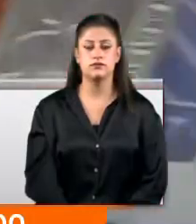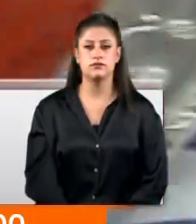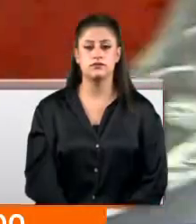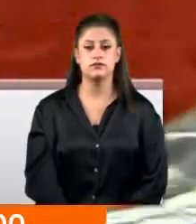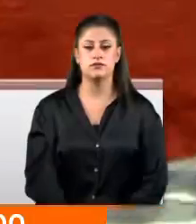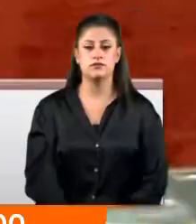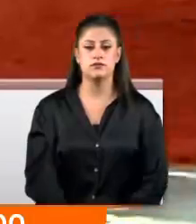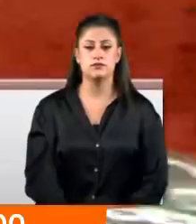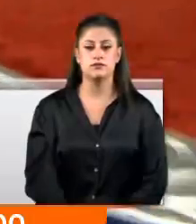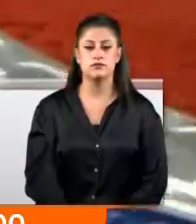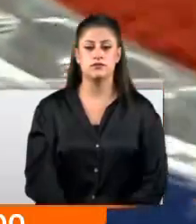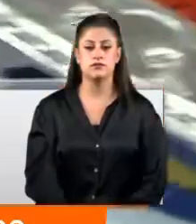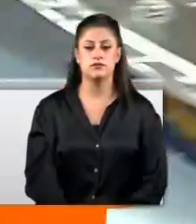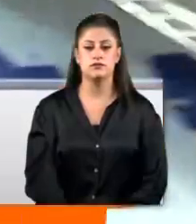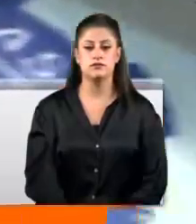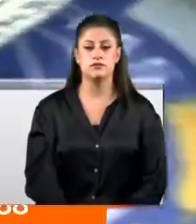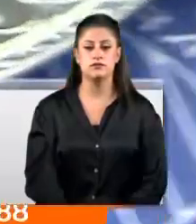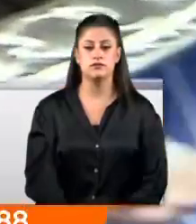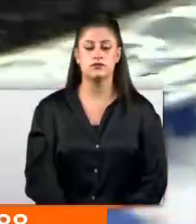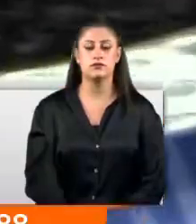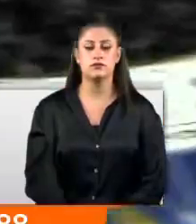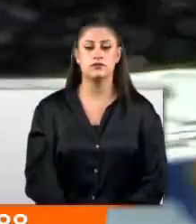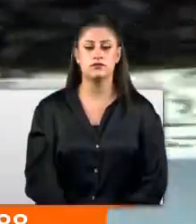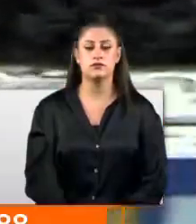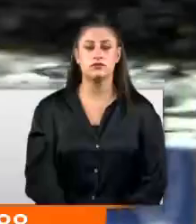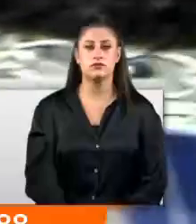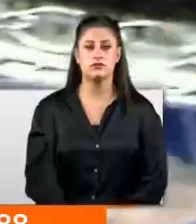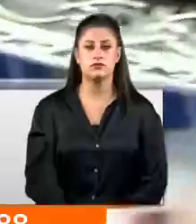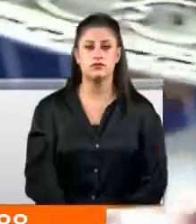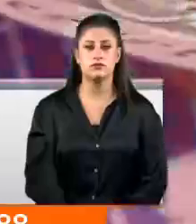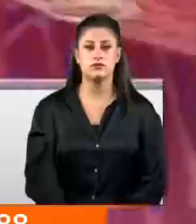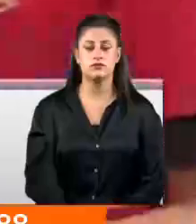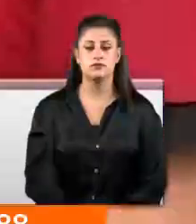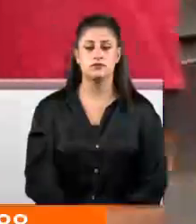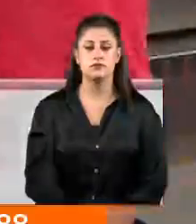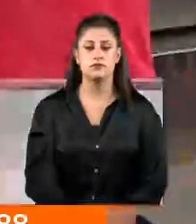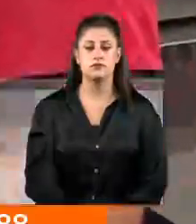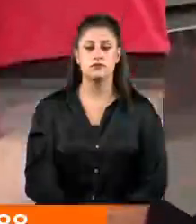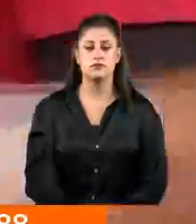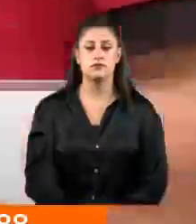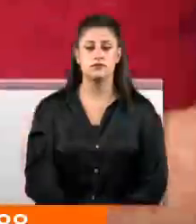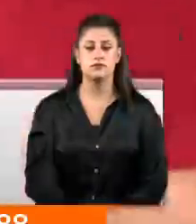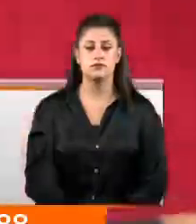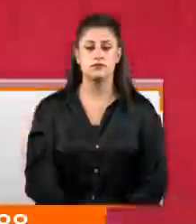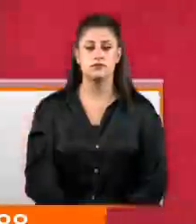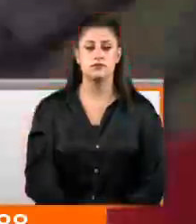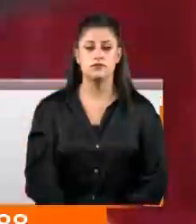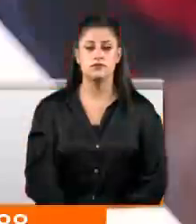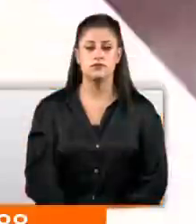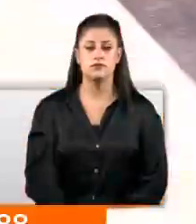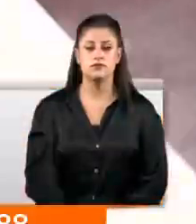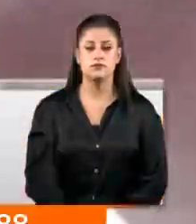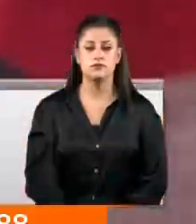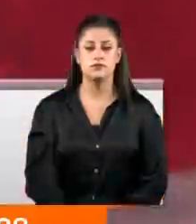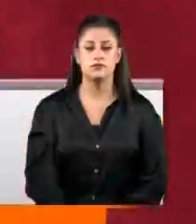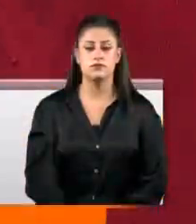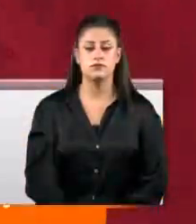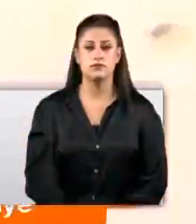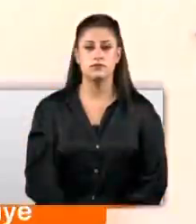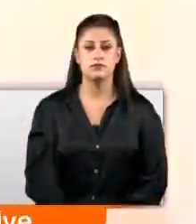de kokladığınız zaman keskin baharat kokusu olmaması gerekli. Çok keskin. Evet, bunda çok fazla bir baharat kokusu yok. Eğer daha